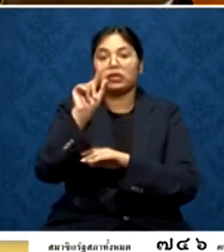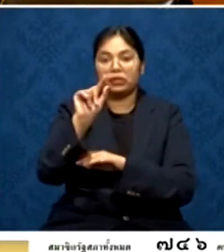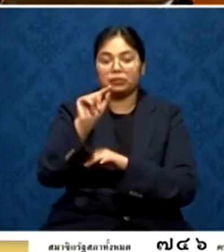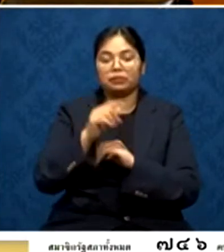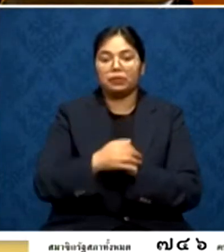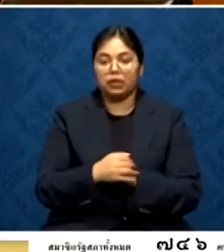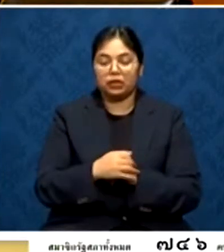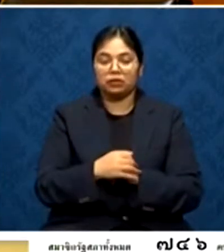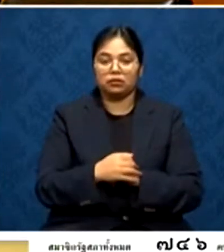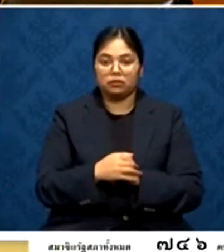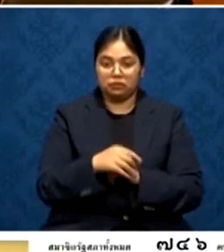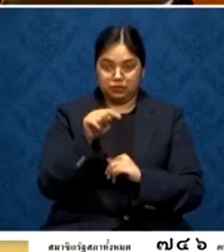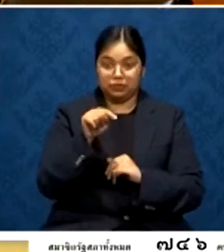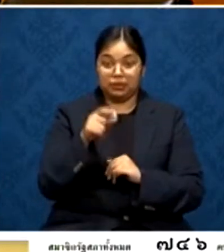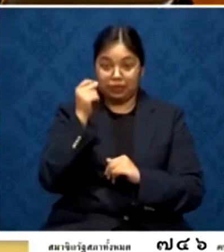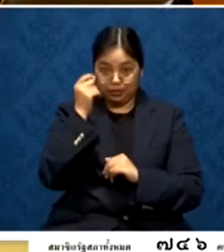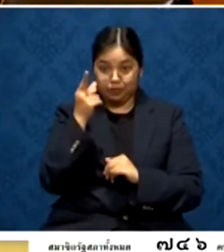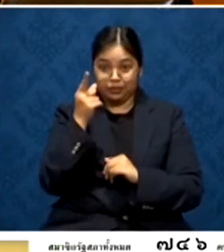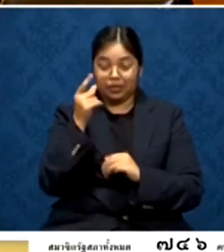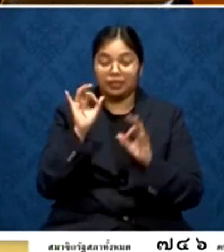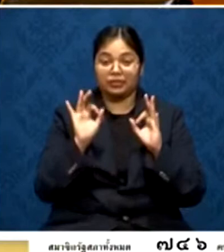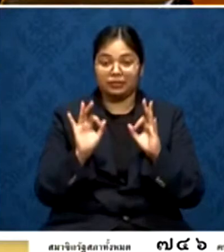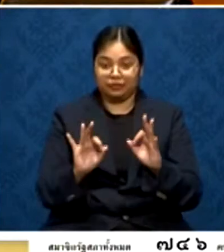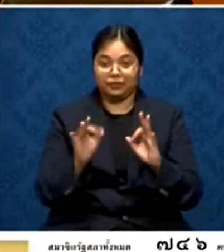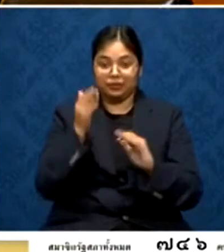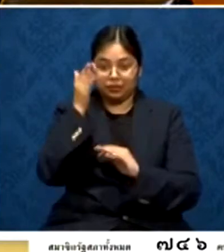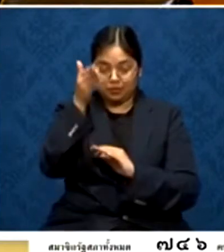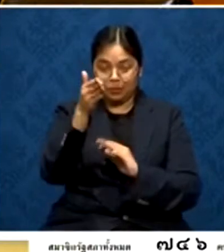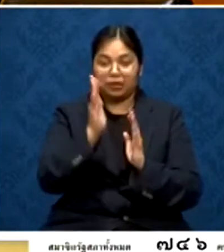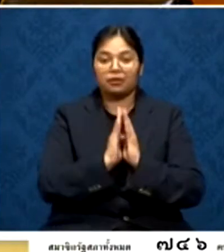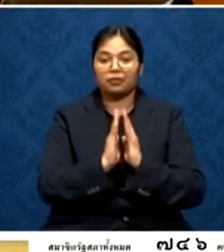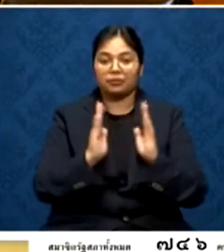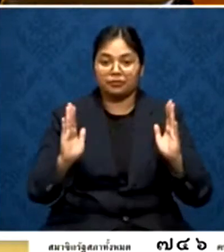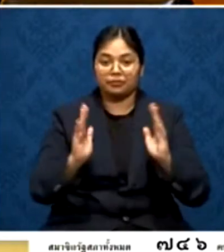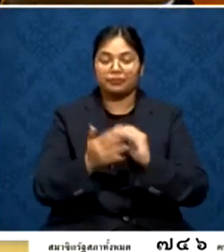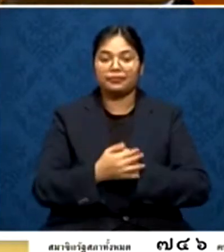ตลอดสายของรัฐบาลต่อไปขอบพระคุณมากครับ